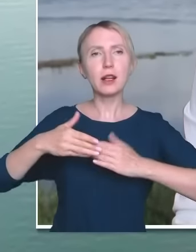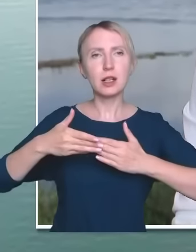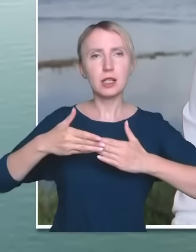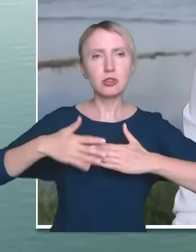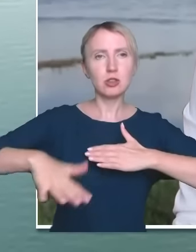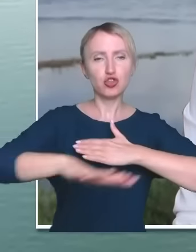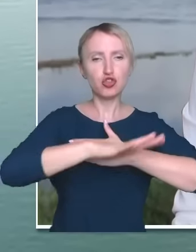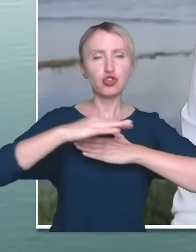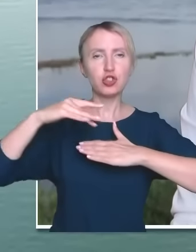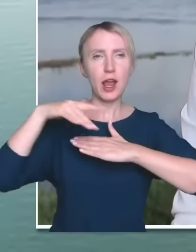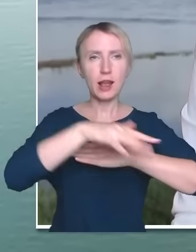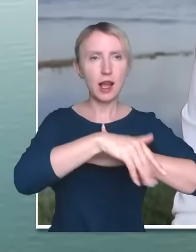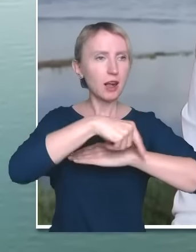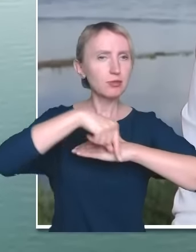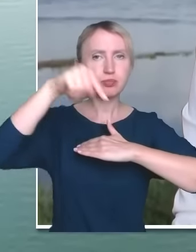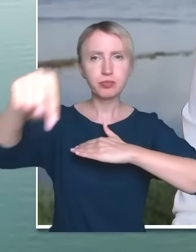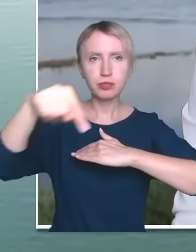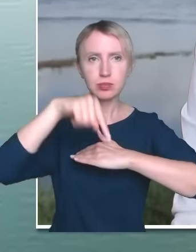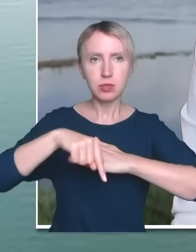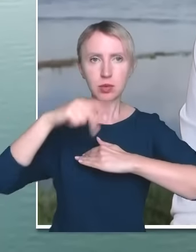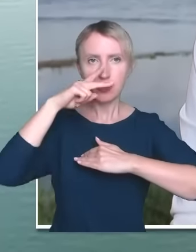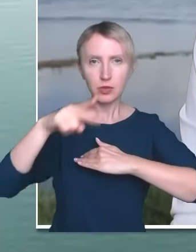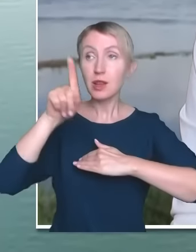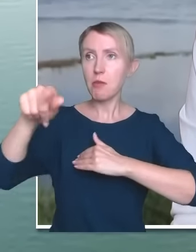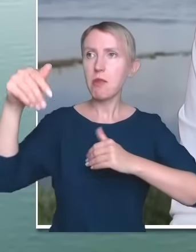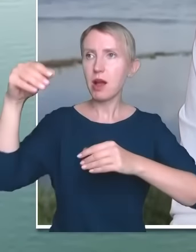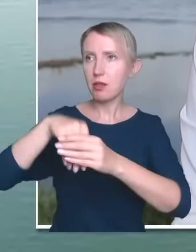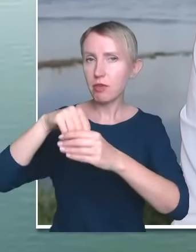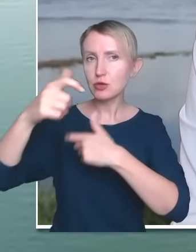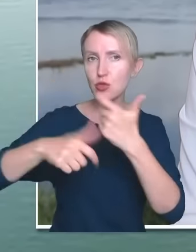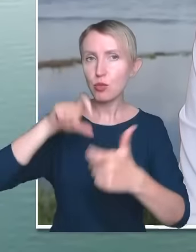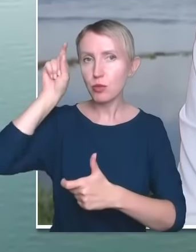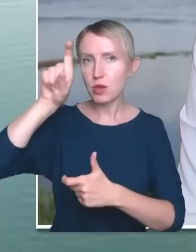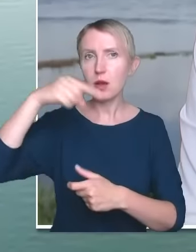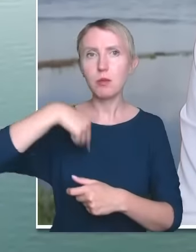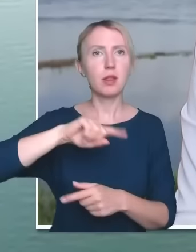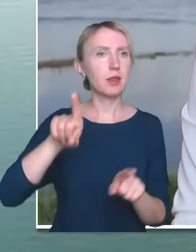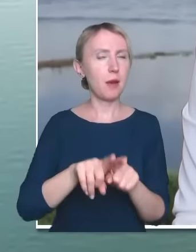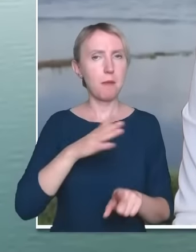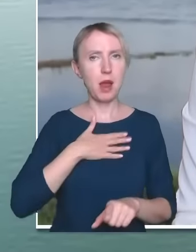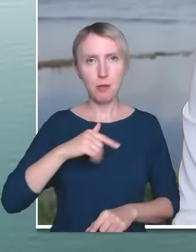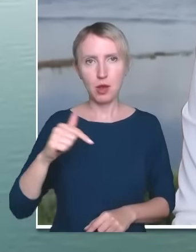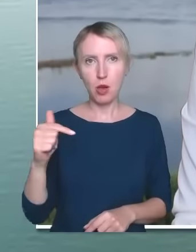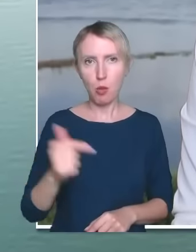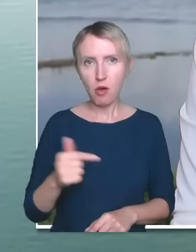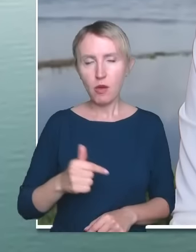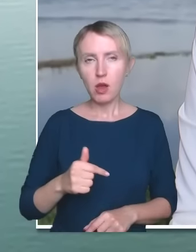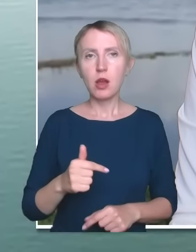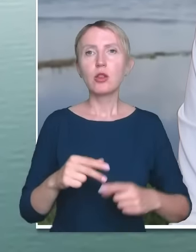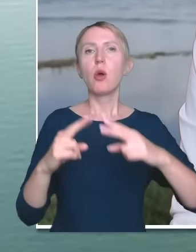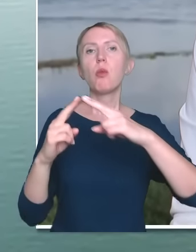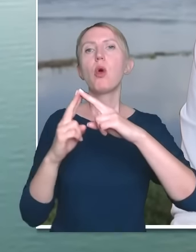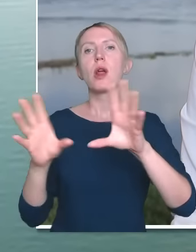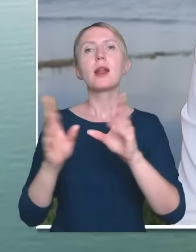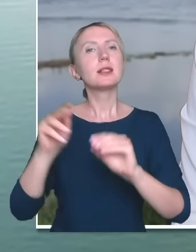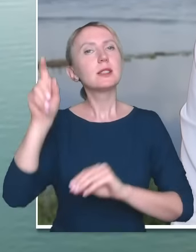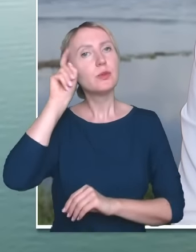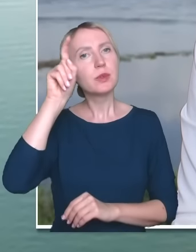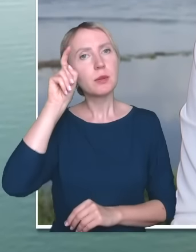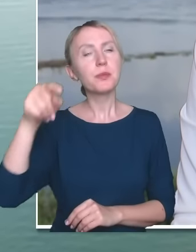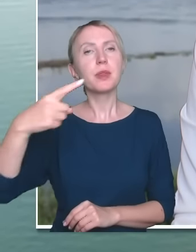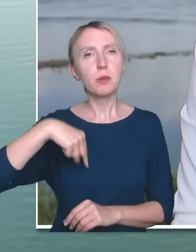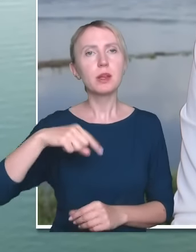jak tam są wdrożone różnego rodzaju inwestycje. My też jesteśmy zobowiązani w ramach porozumienia z Niemcami, że my